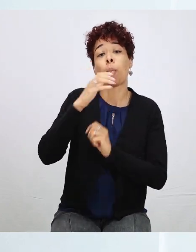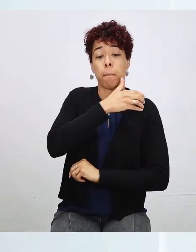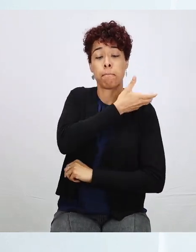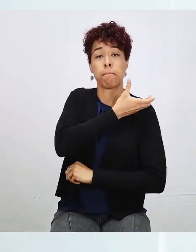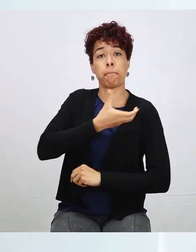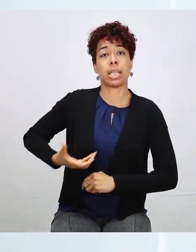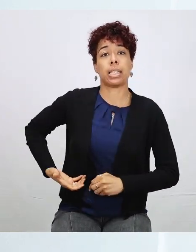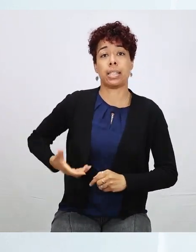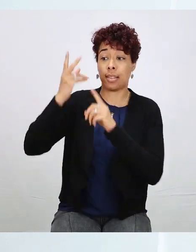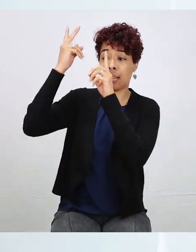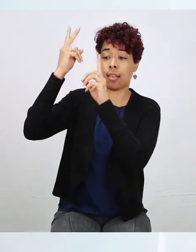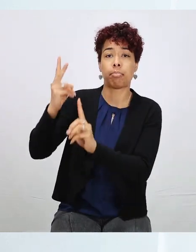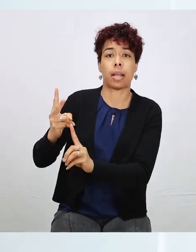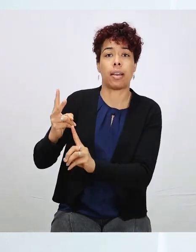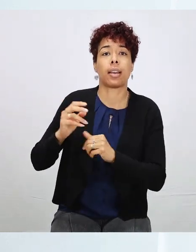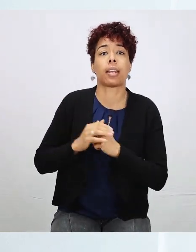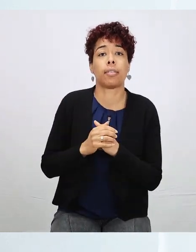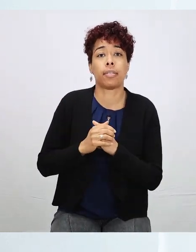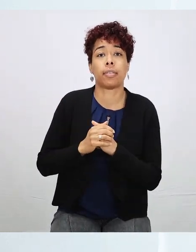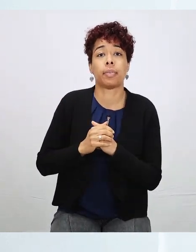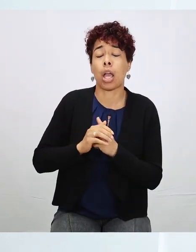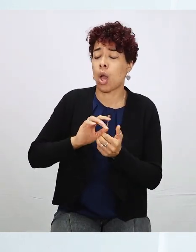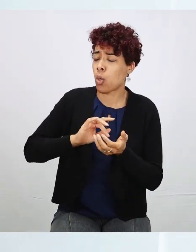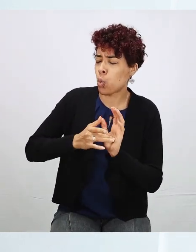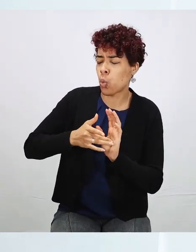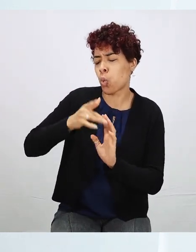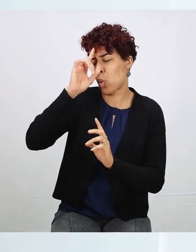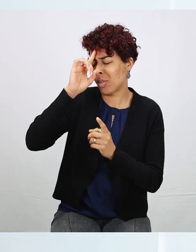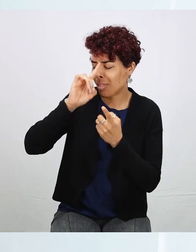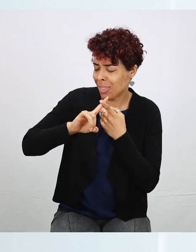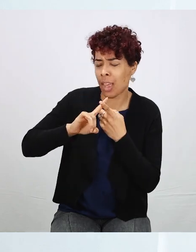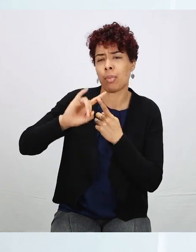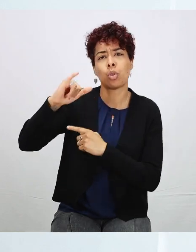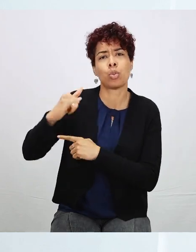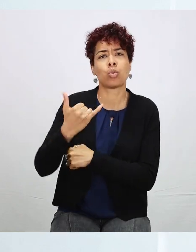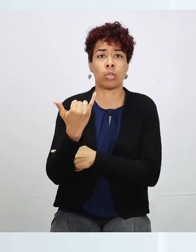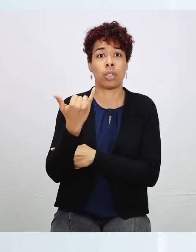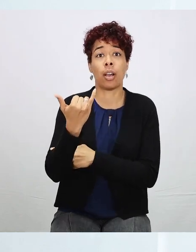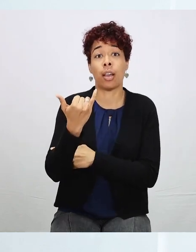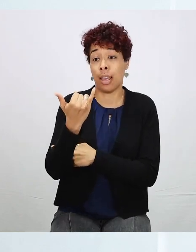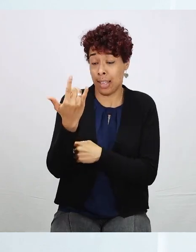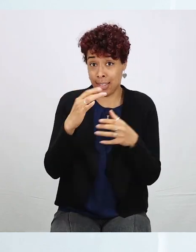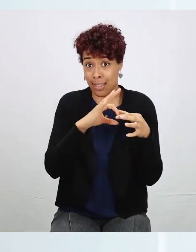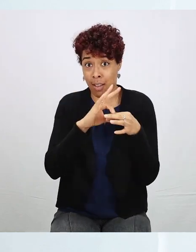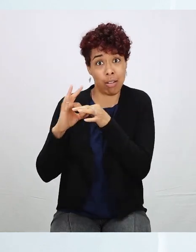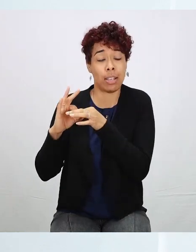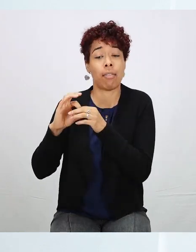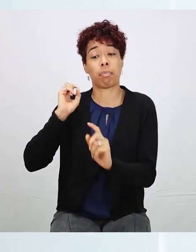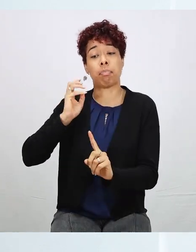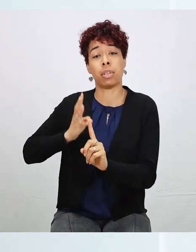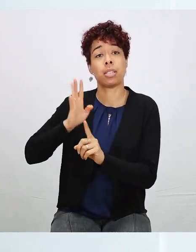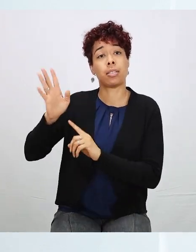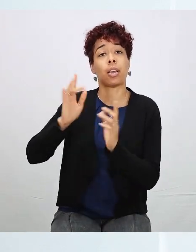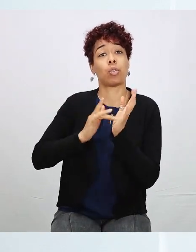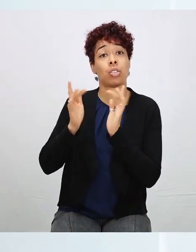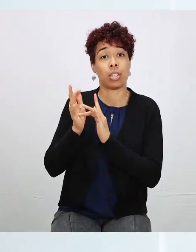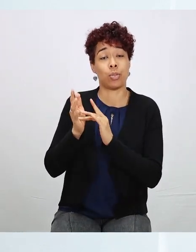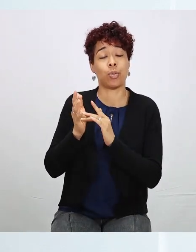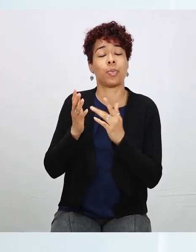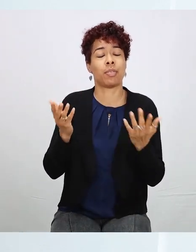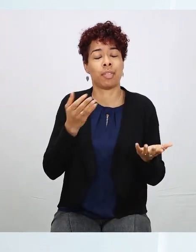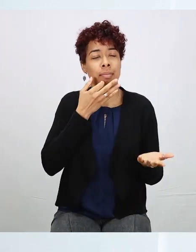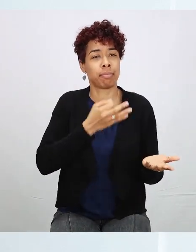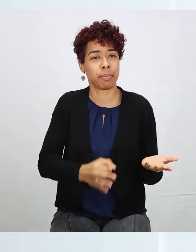Et en fait, tout ce qu'il va dire sur Judas, c'est quelque chose qui représente le ministère de Jésus-Christ lui-même. Et c'est ce qu'on va déterminer encore